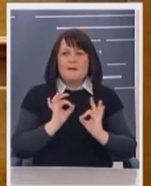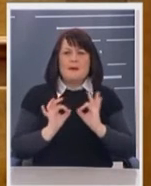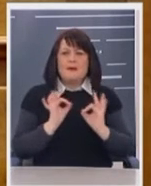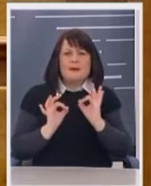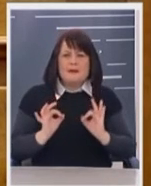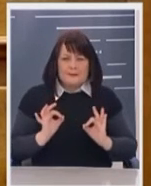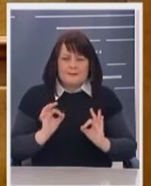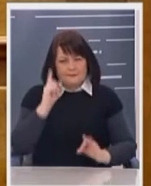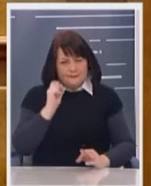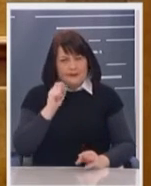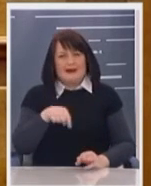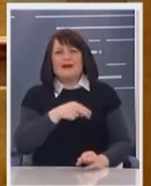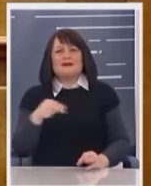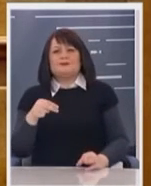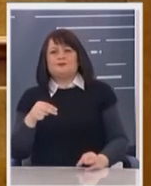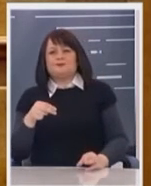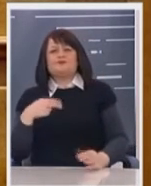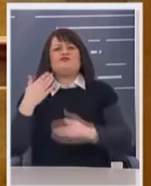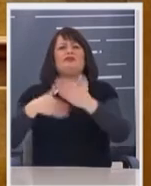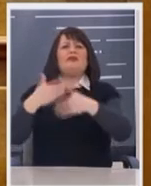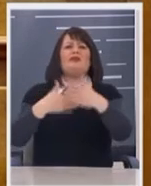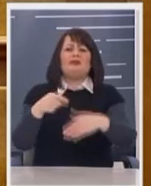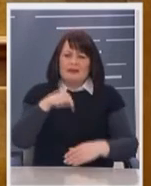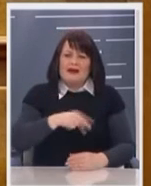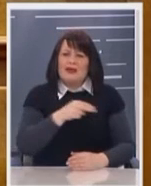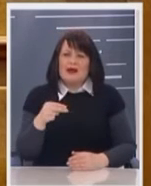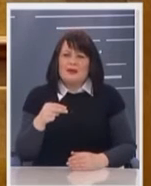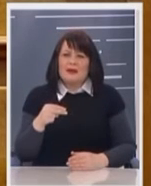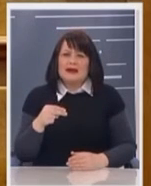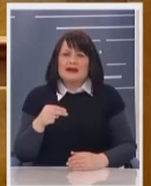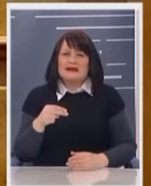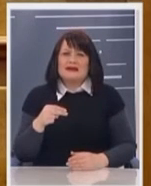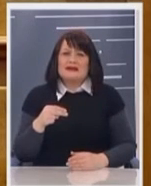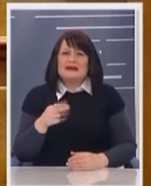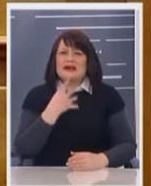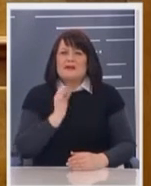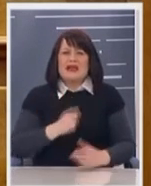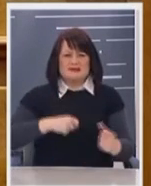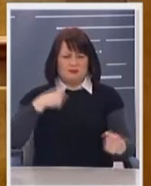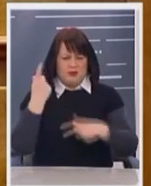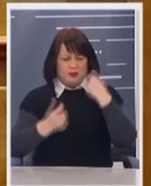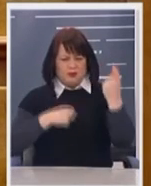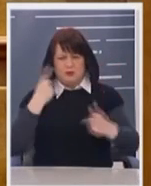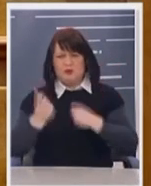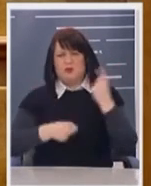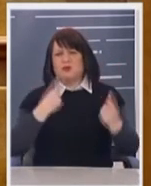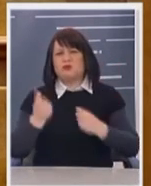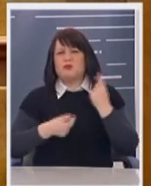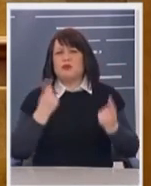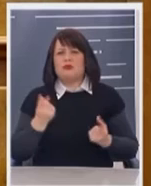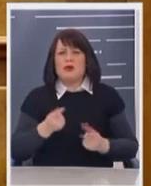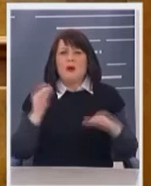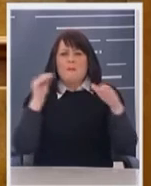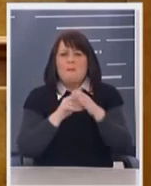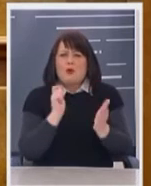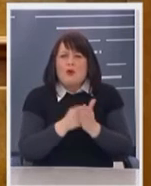γνωρίζετε, για ολόκληρες δεκαετίες γινόταν ένα μεγάλο πάρτι στις προμήθειες,